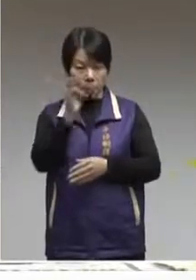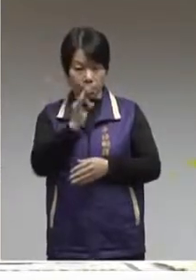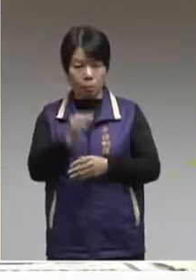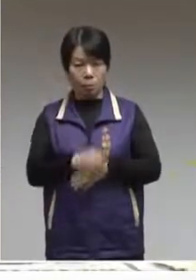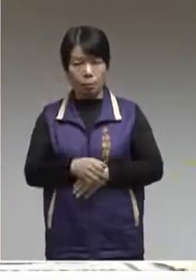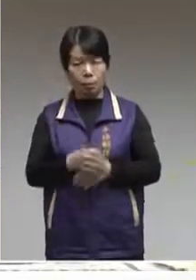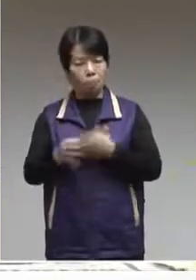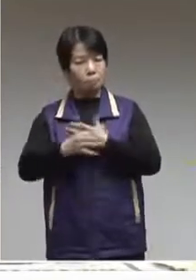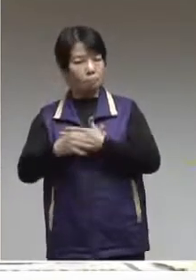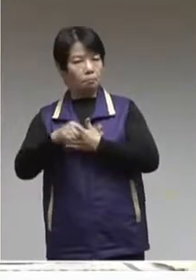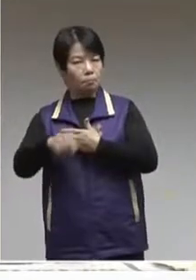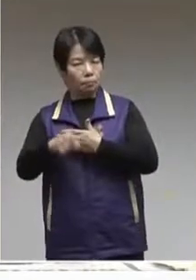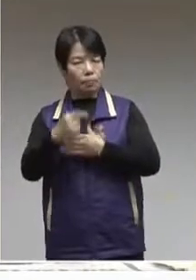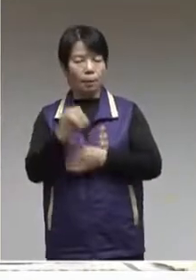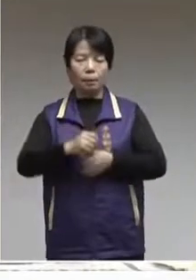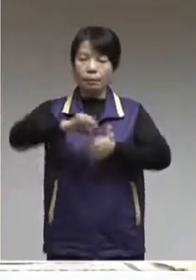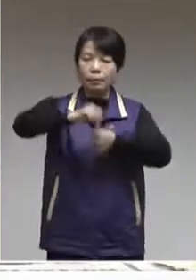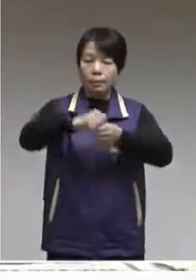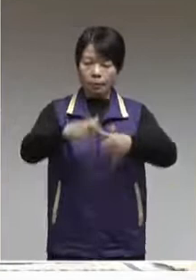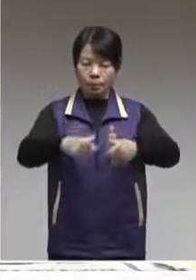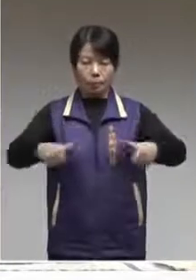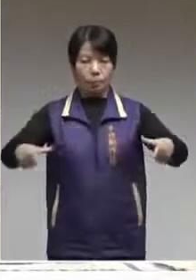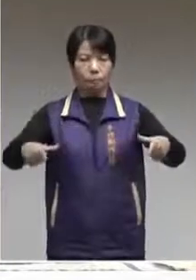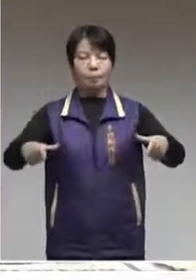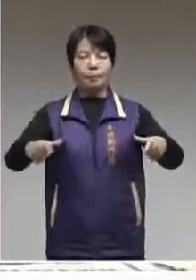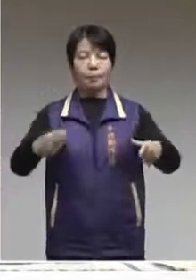这个扩大筛检。